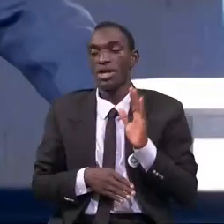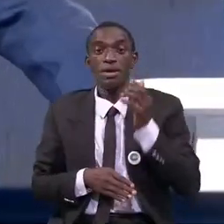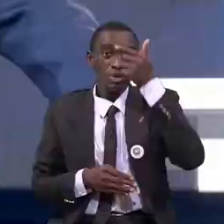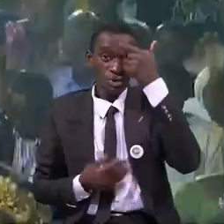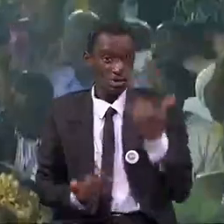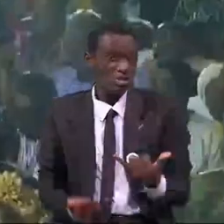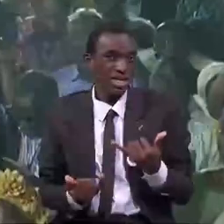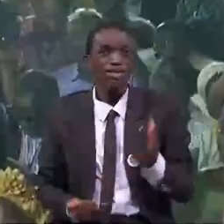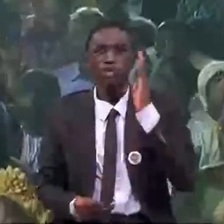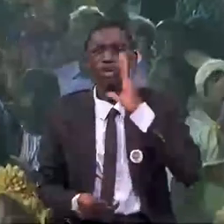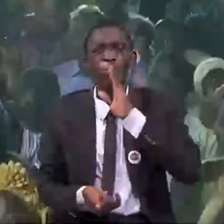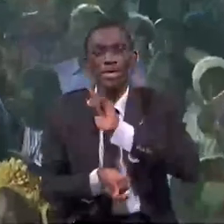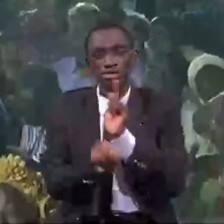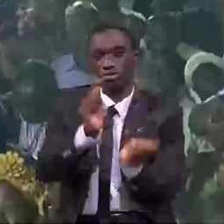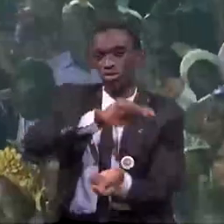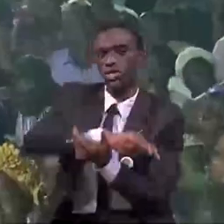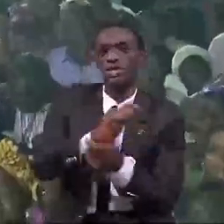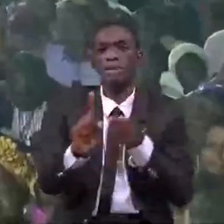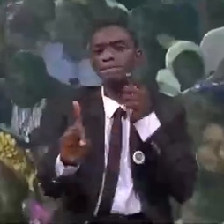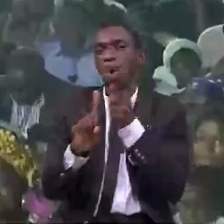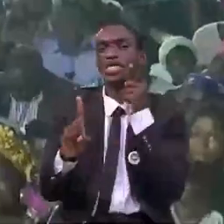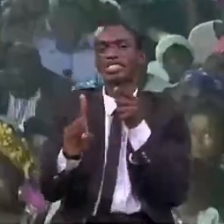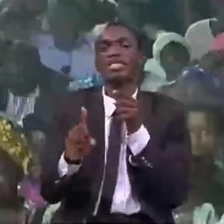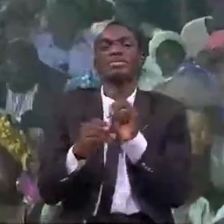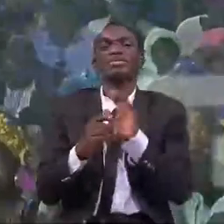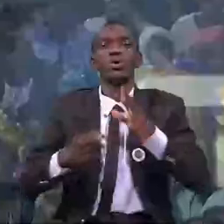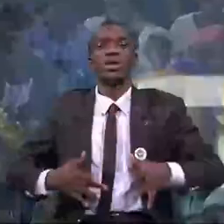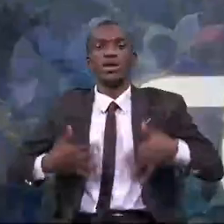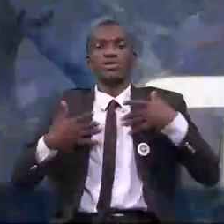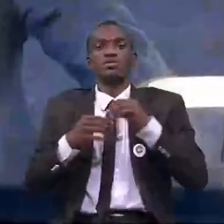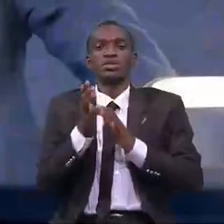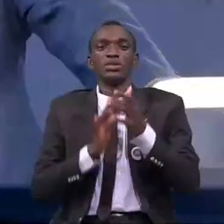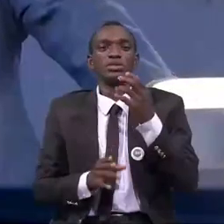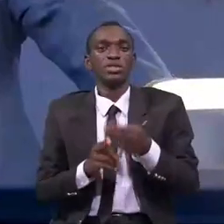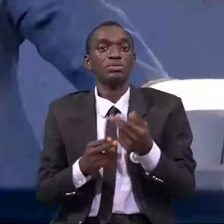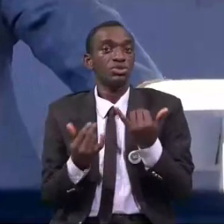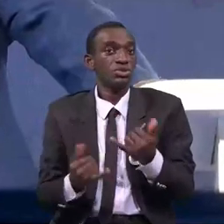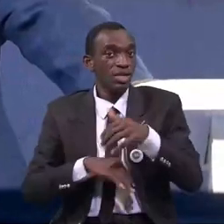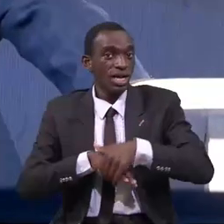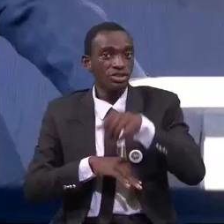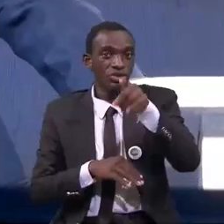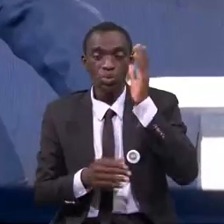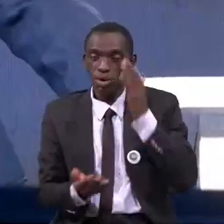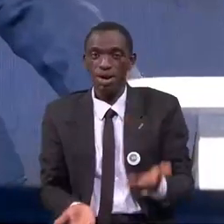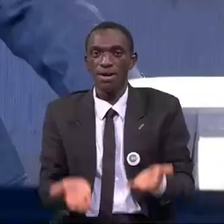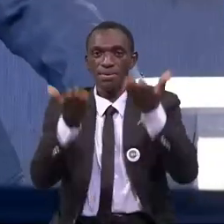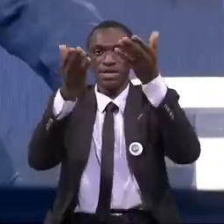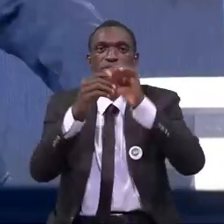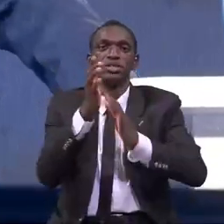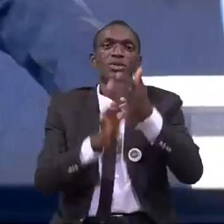ce soir sera un tournage décessif dans votre vie ce soir vous allez vous